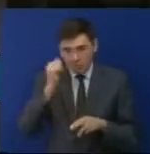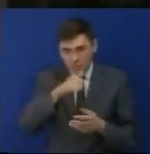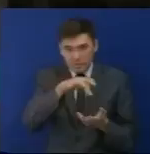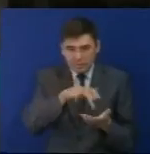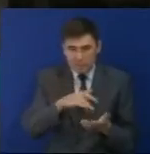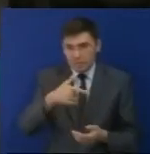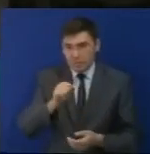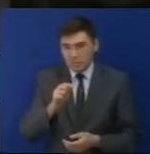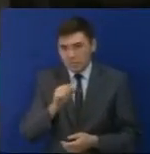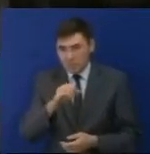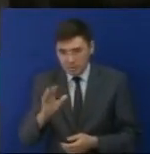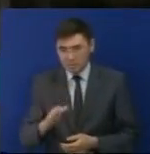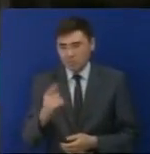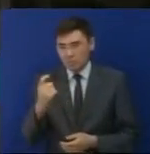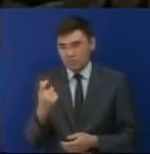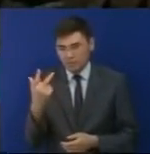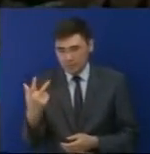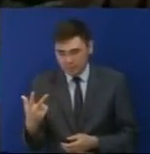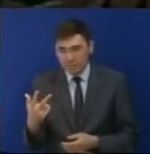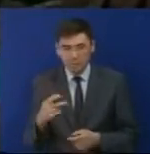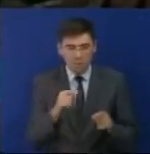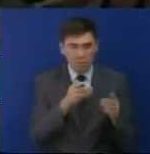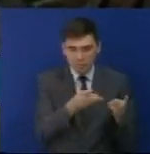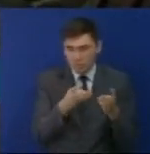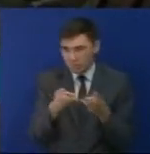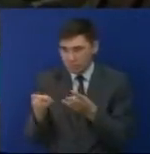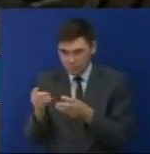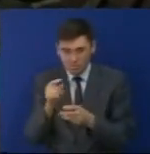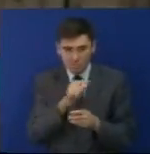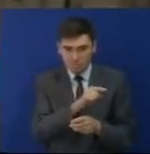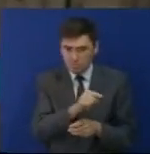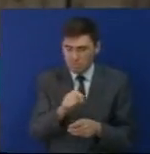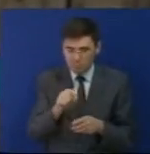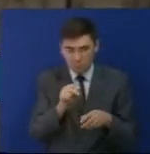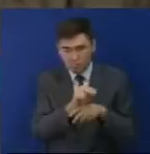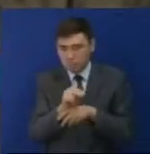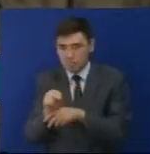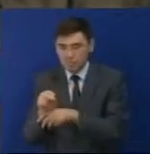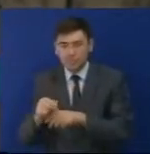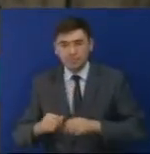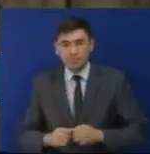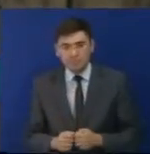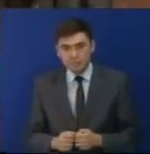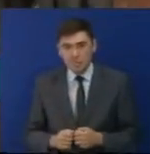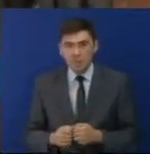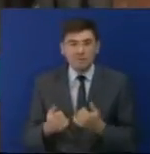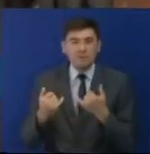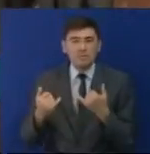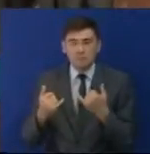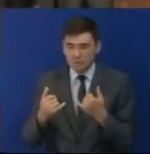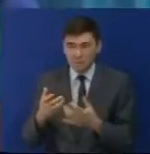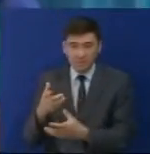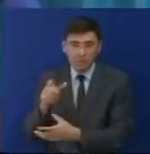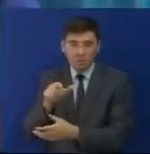орталық Ғаббасов 103-ші қазандықтарға көңіл бөлінді. Кәсіпорын директорының айтуынша, биыл тұтынушылар толық көлемде жылу